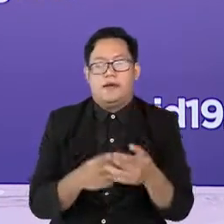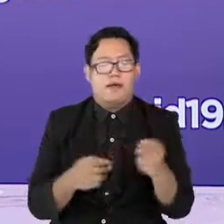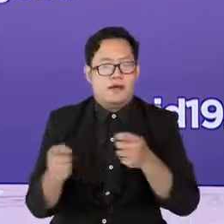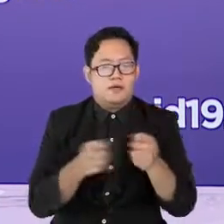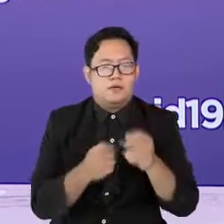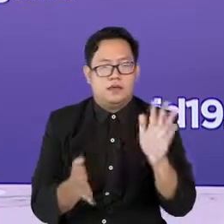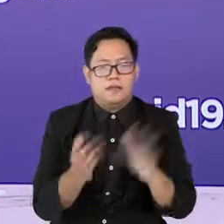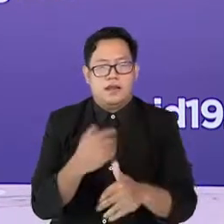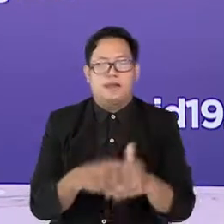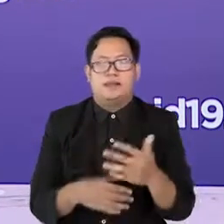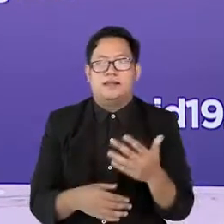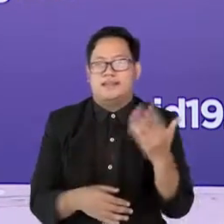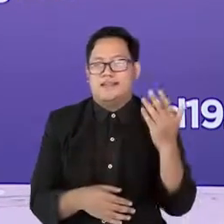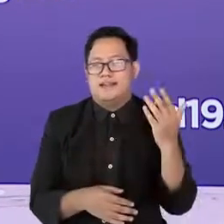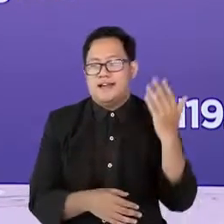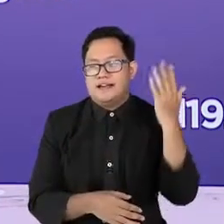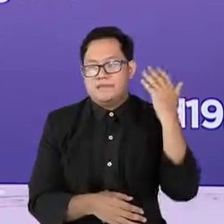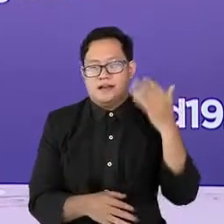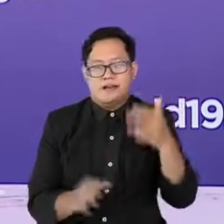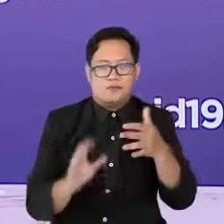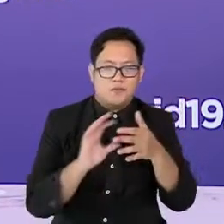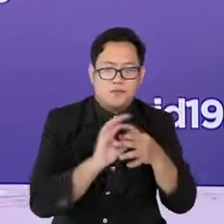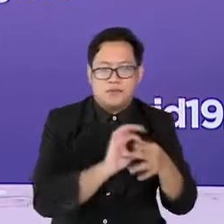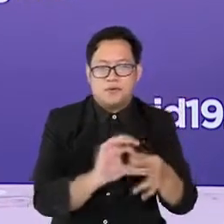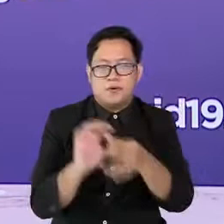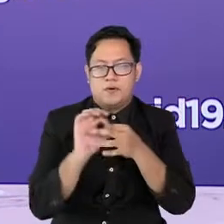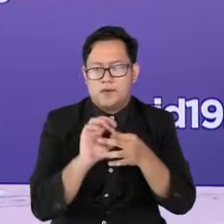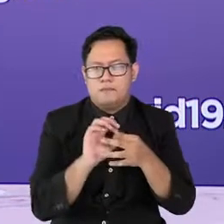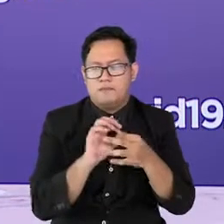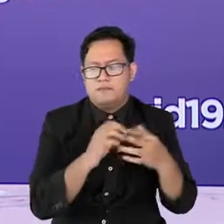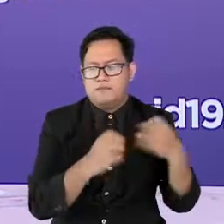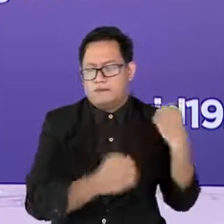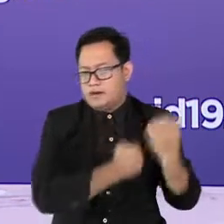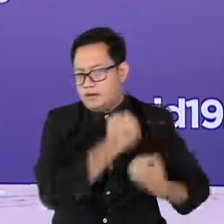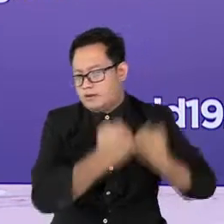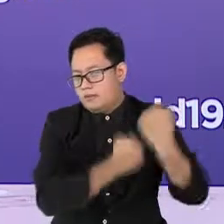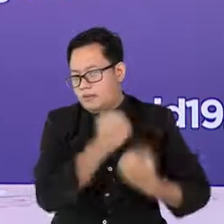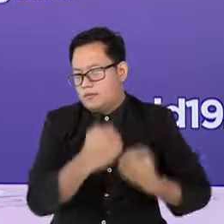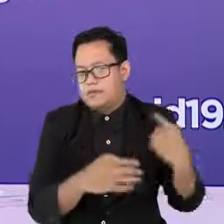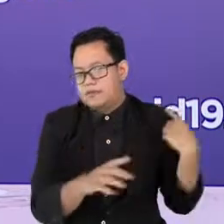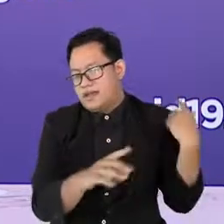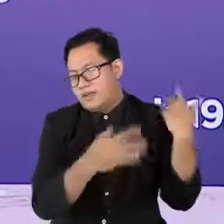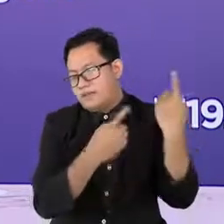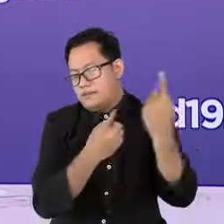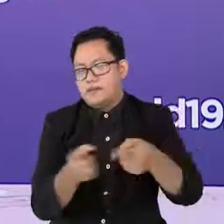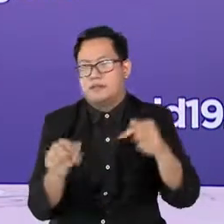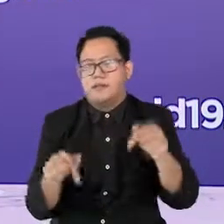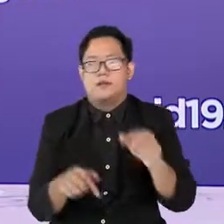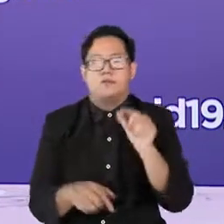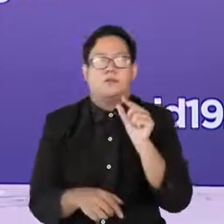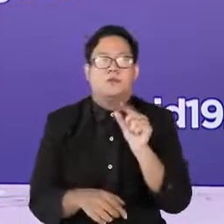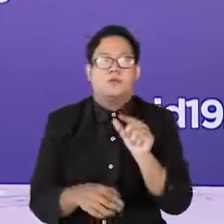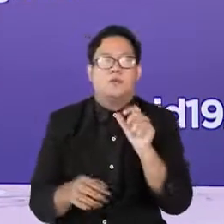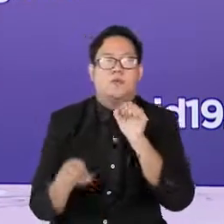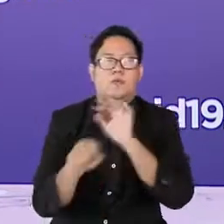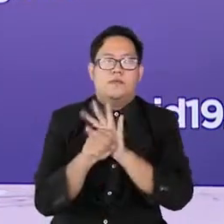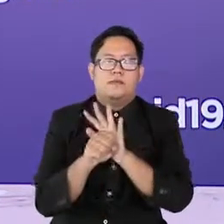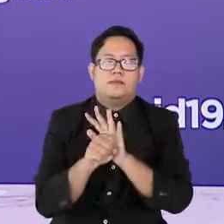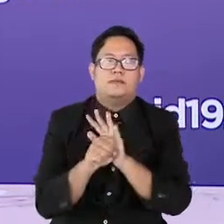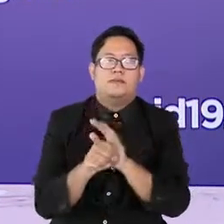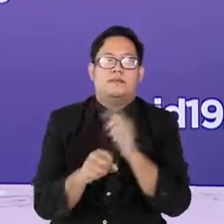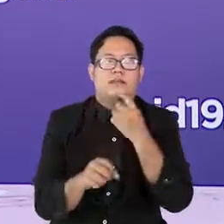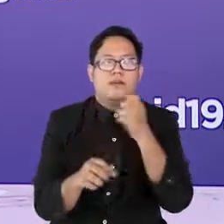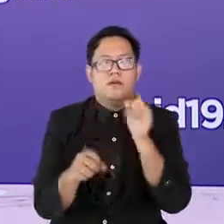upaya gotong-royong yang selama ini telah dilakukan dalam rangka menangani pandemic of 19 beserta dampaknya